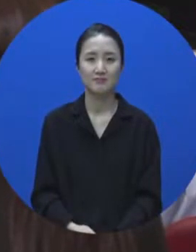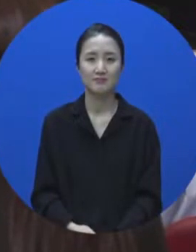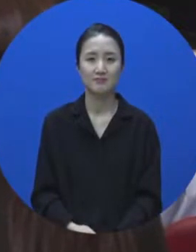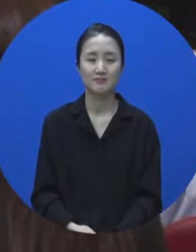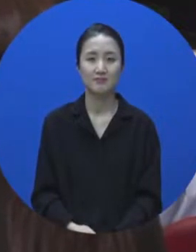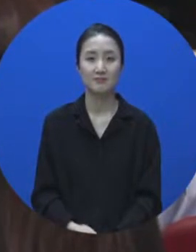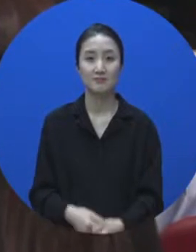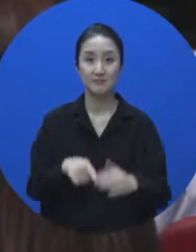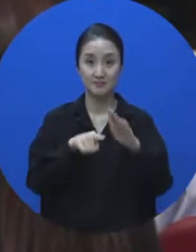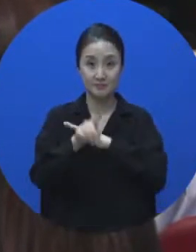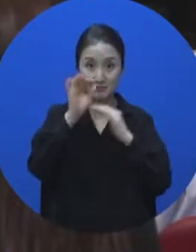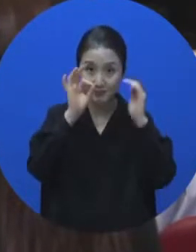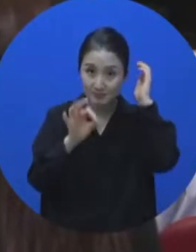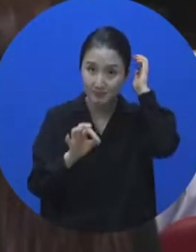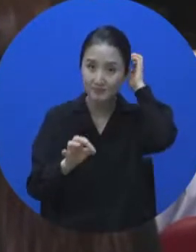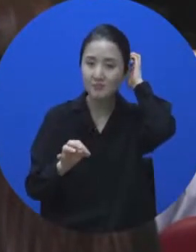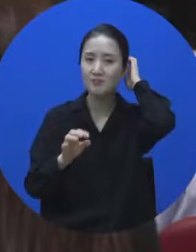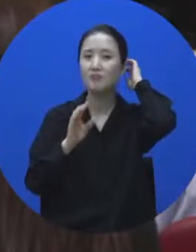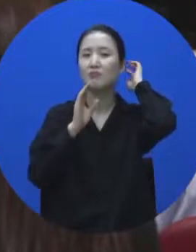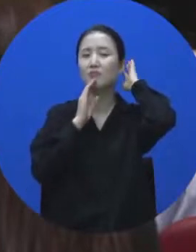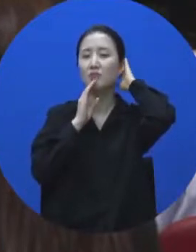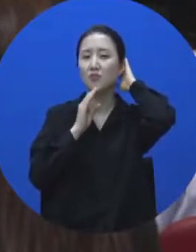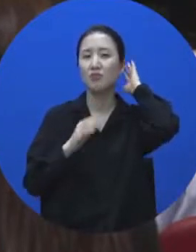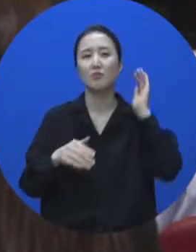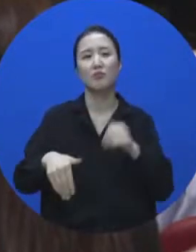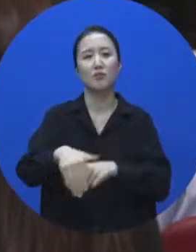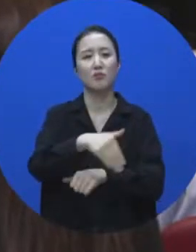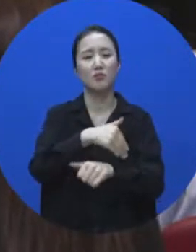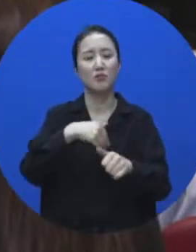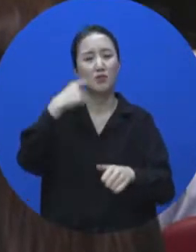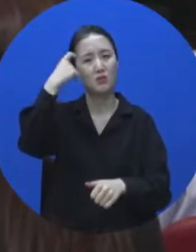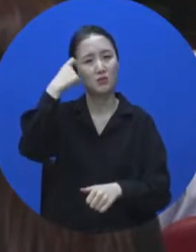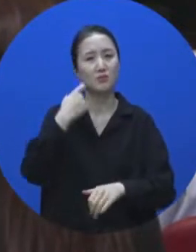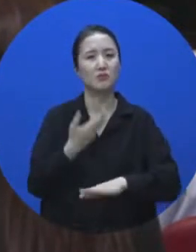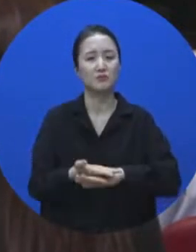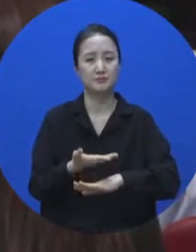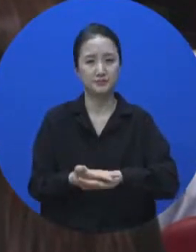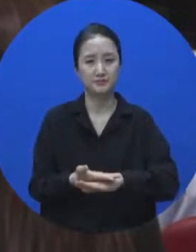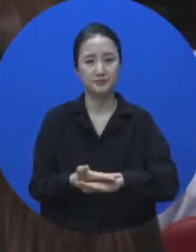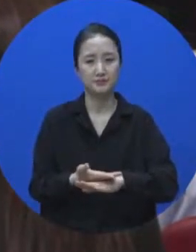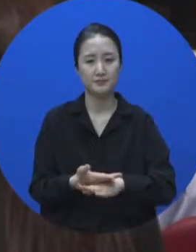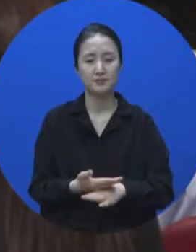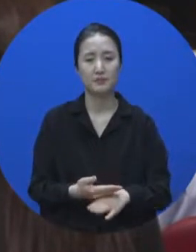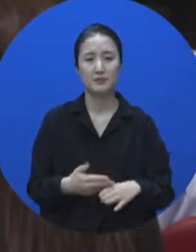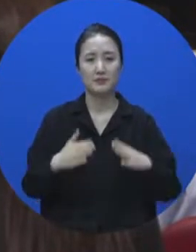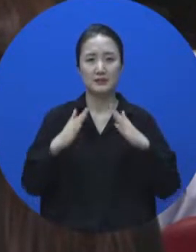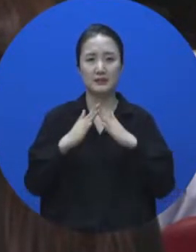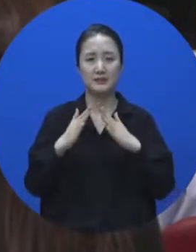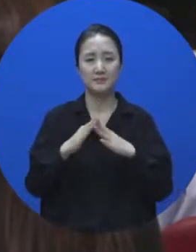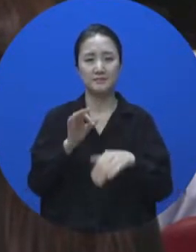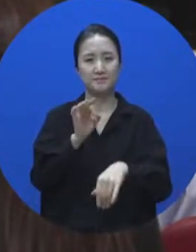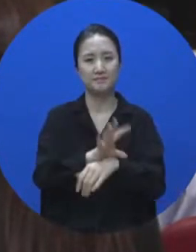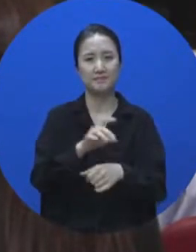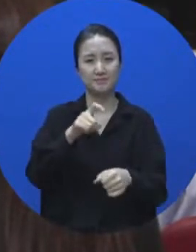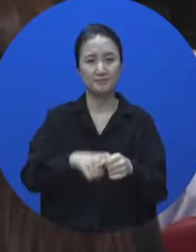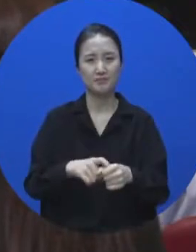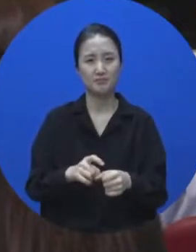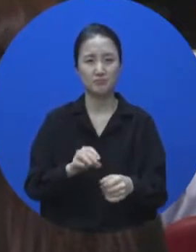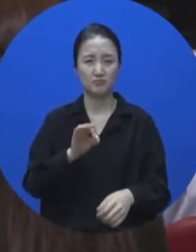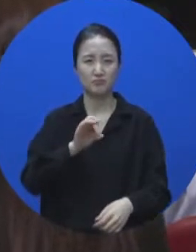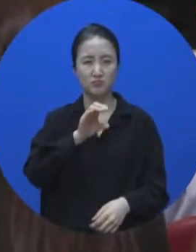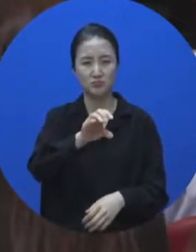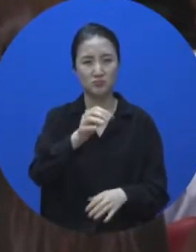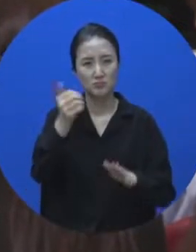특히 부동산으로 투자하다가 실패한 사람들을 보게 되니까 저도 떨리게 되더라고요. 근데 여러분들